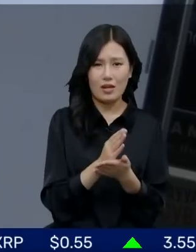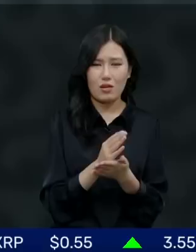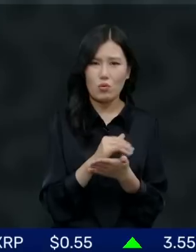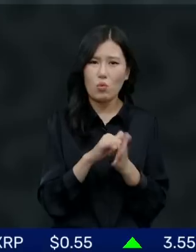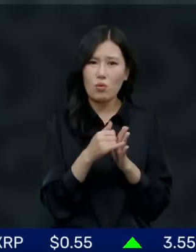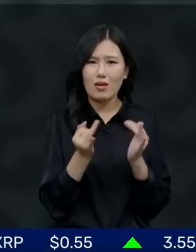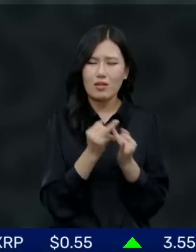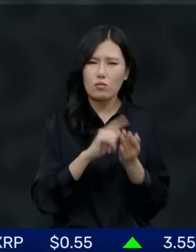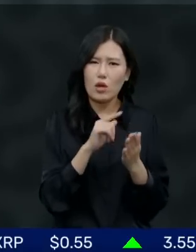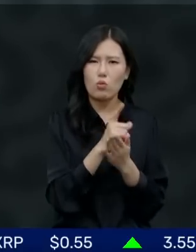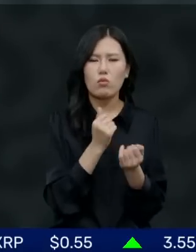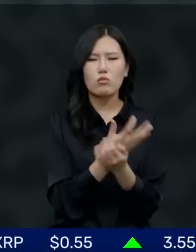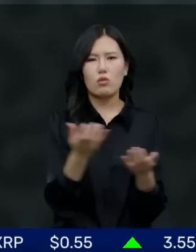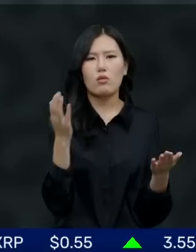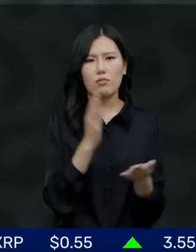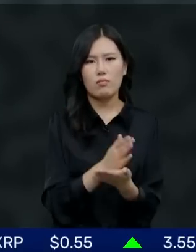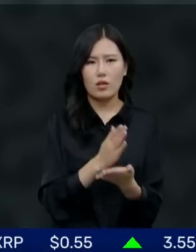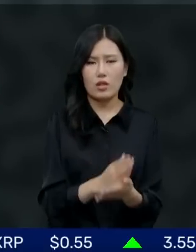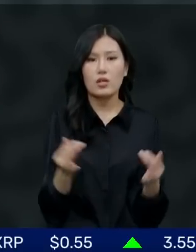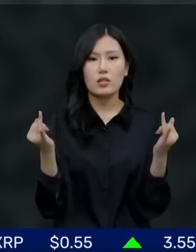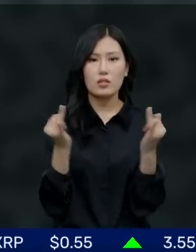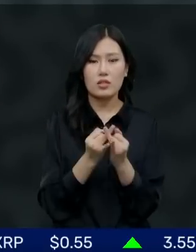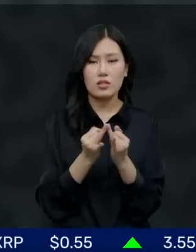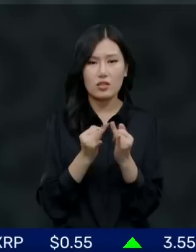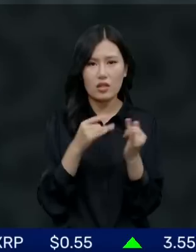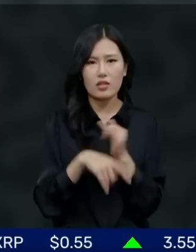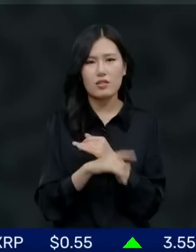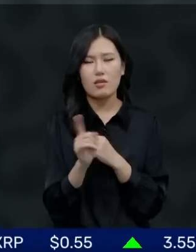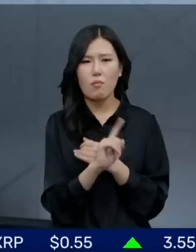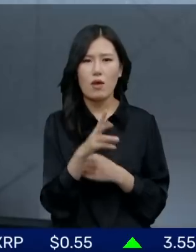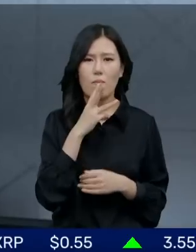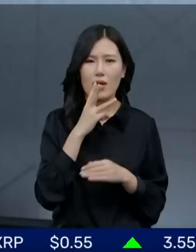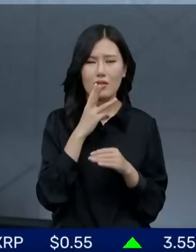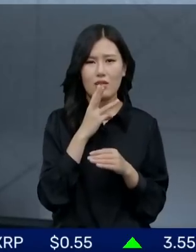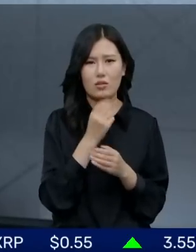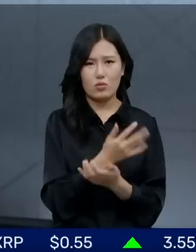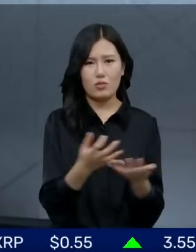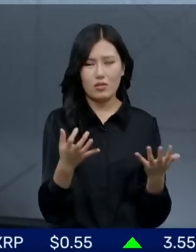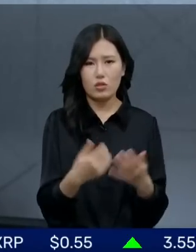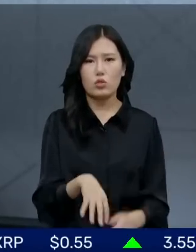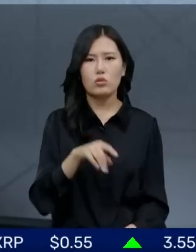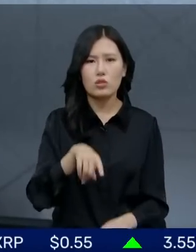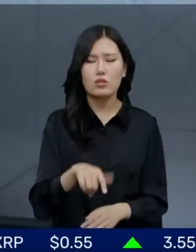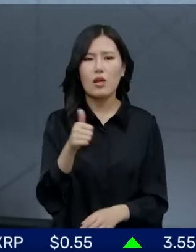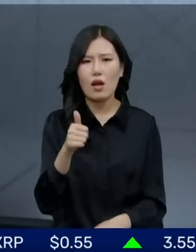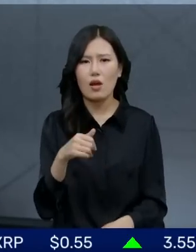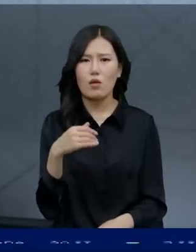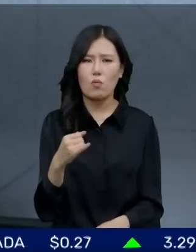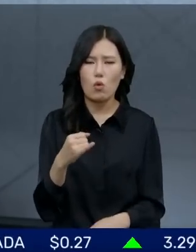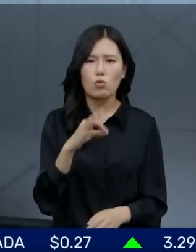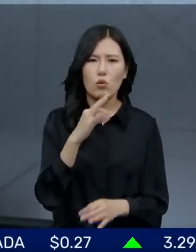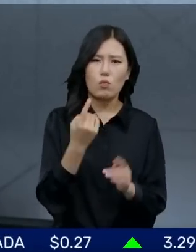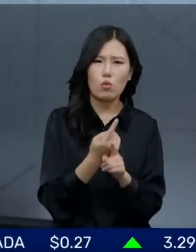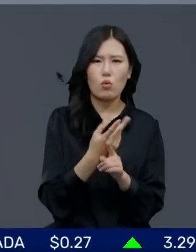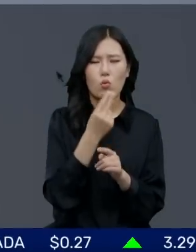байгааг харуулж байгаа нэг үзүүлэлт тийм аа. За цахим орчин тарж буй эмх замраагүй мэдээллийн урсгал донд зөв буруу үнэн худал олон мэдээллийг ялган